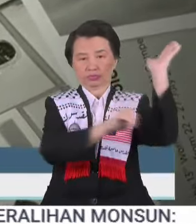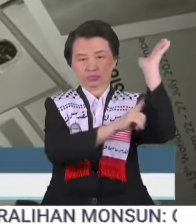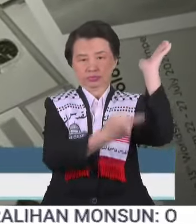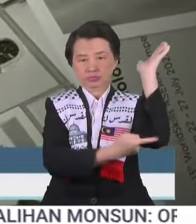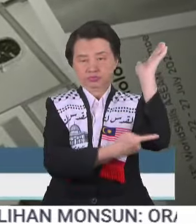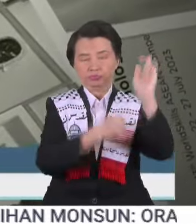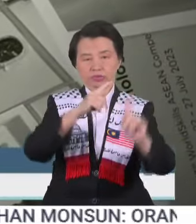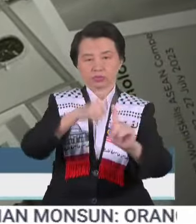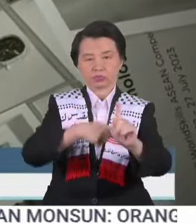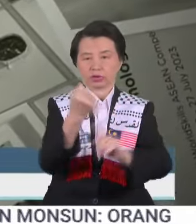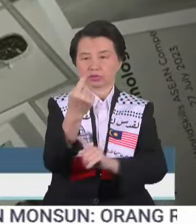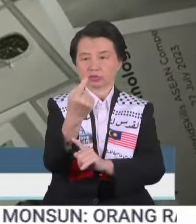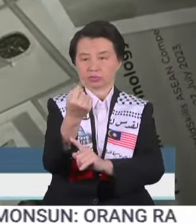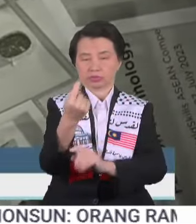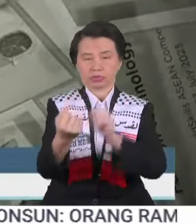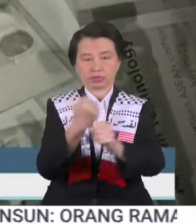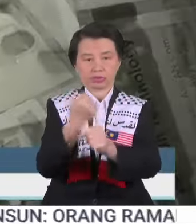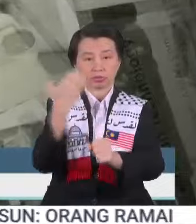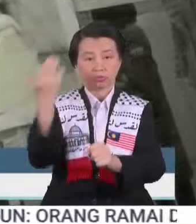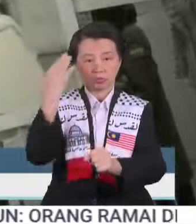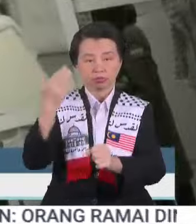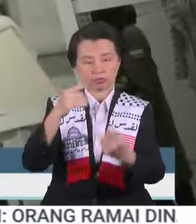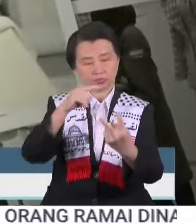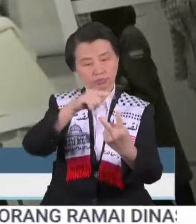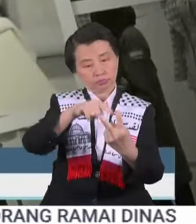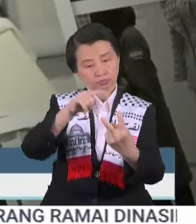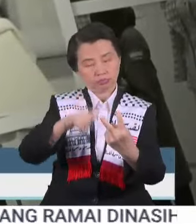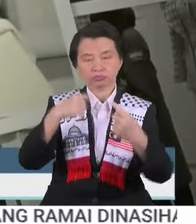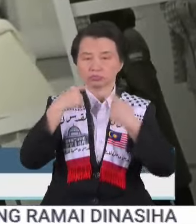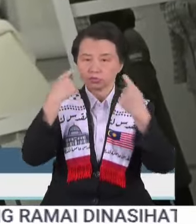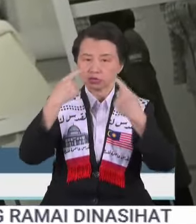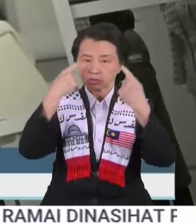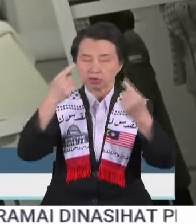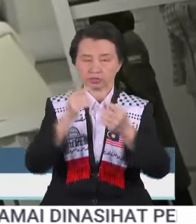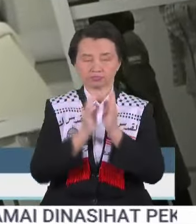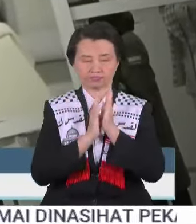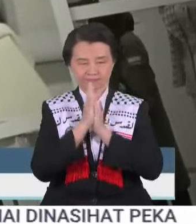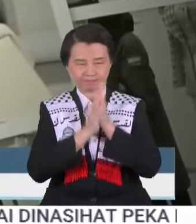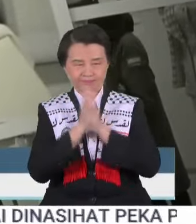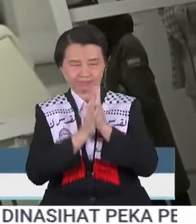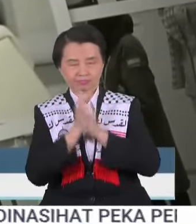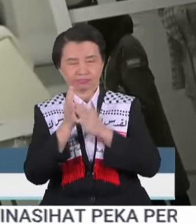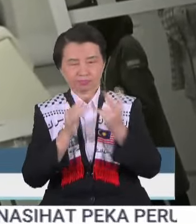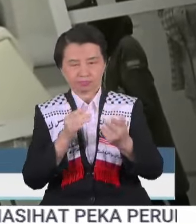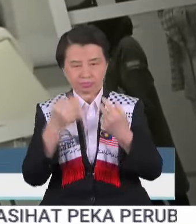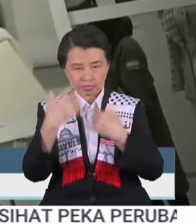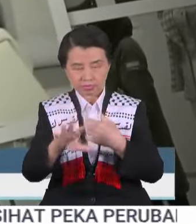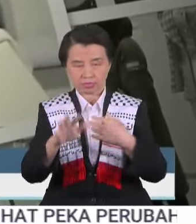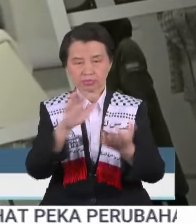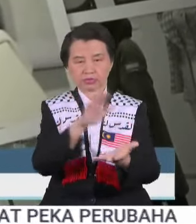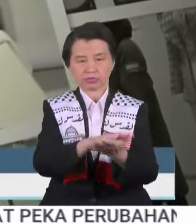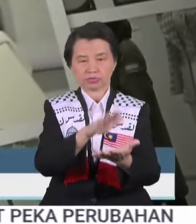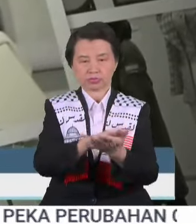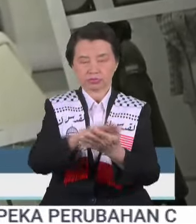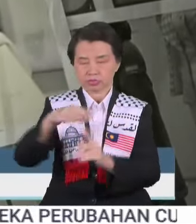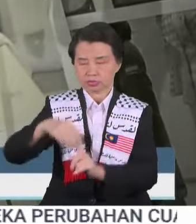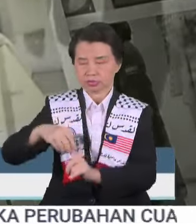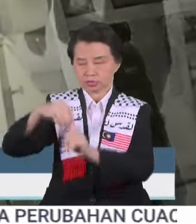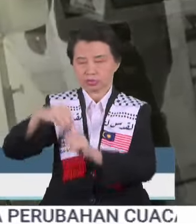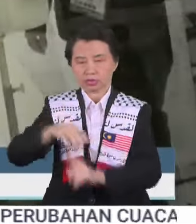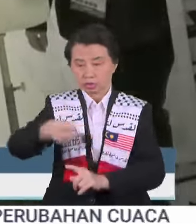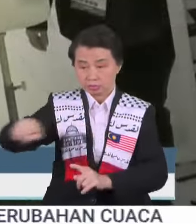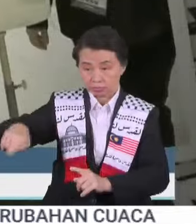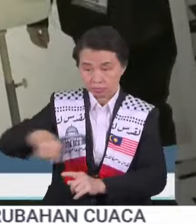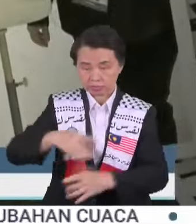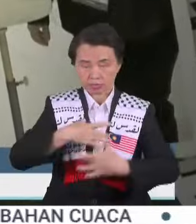November tahun lalu. Kejayaan mereka pasti menjadi inspirasi belia lepasan sekolah, khususnya mereka